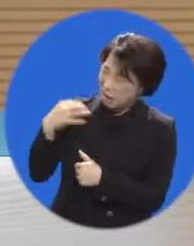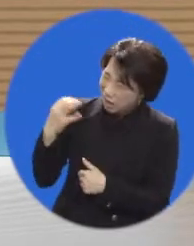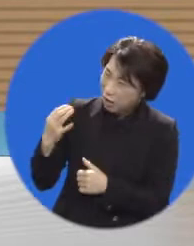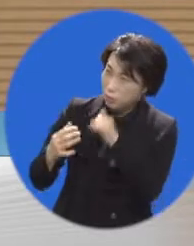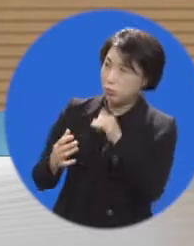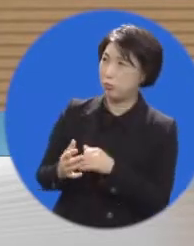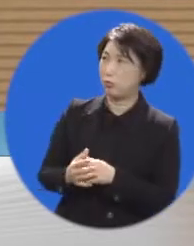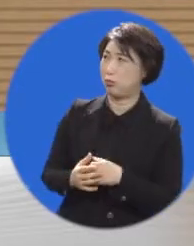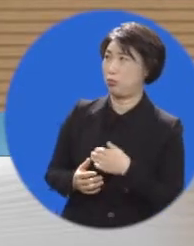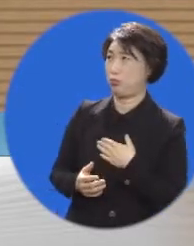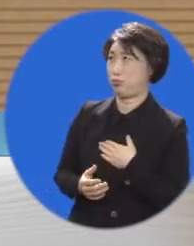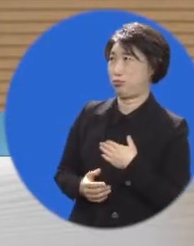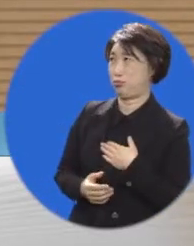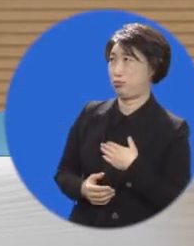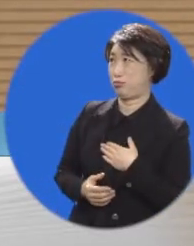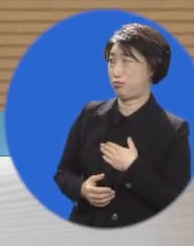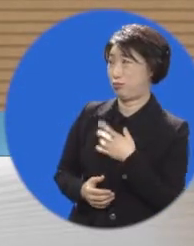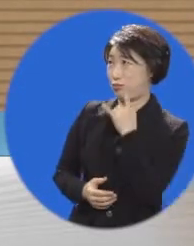왜 그걸